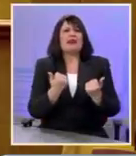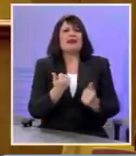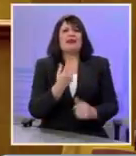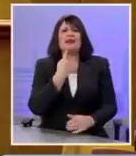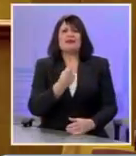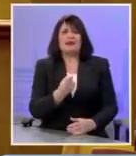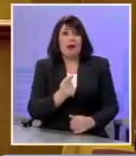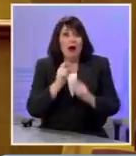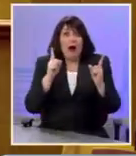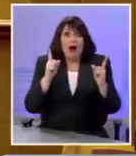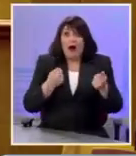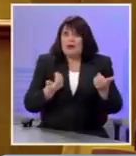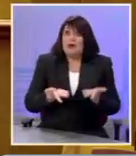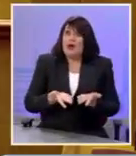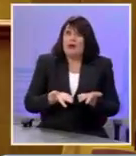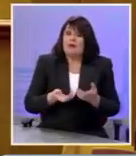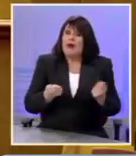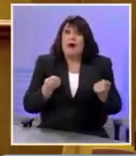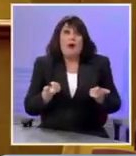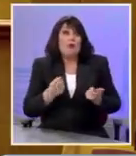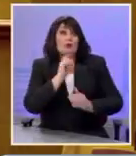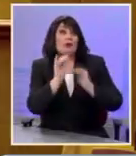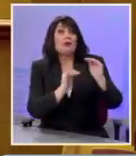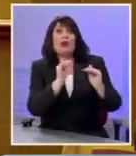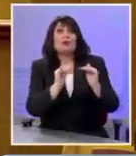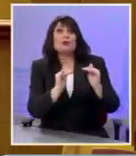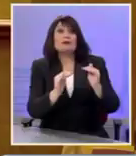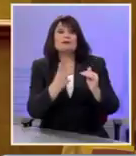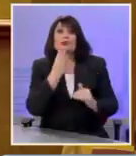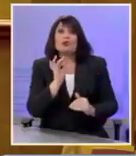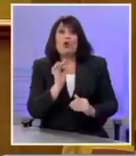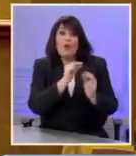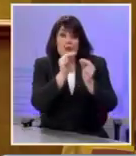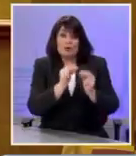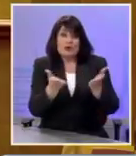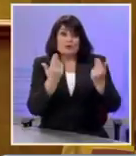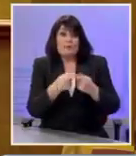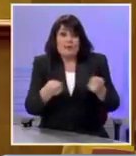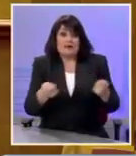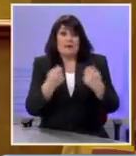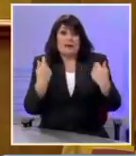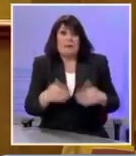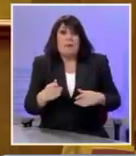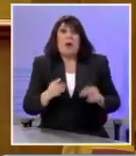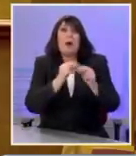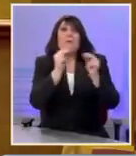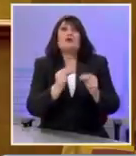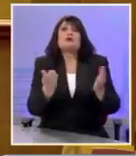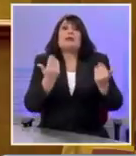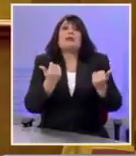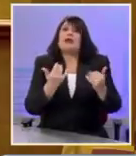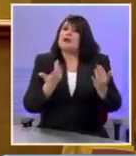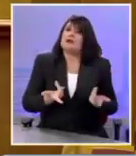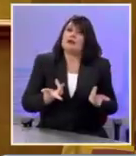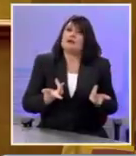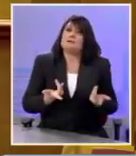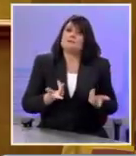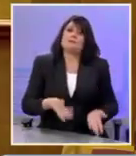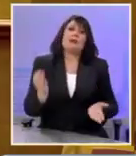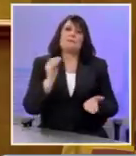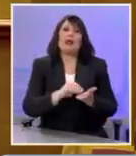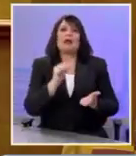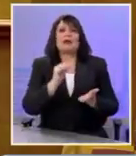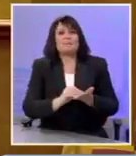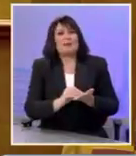τον έκπληκτο, ούτε να ρωτάς γιατί δεν αποδίδουν τα μέτρα που πήρες, ούτε να έρχεσαι και να